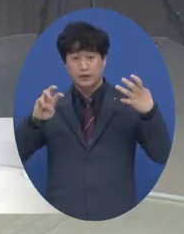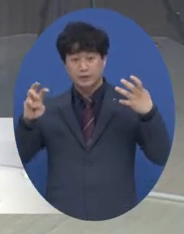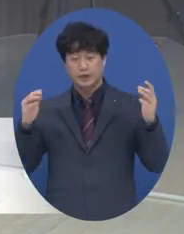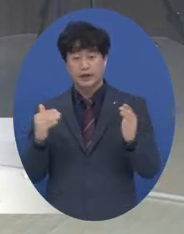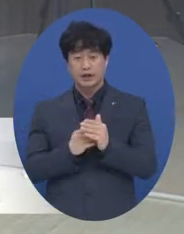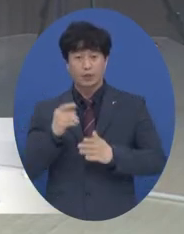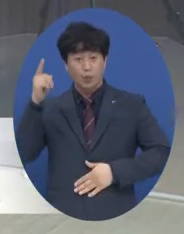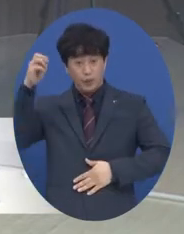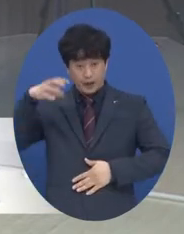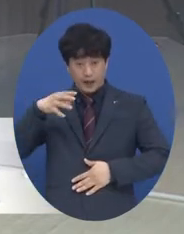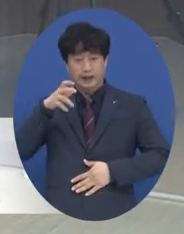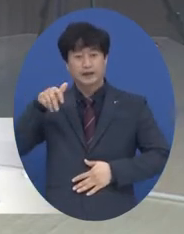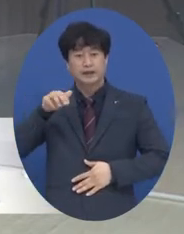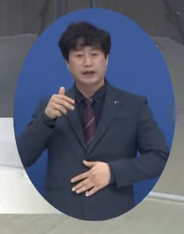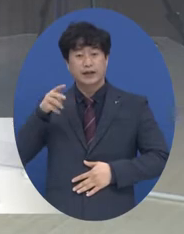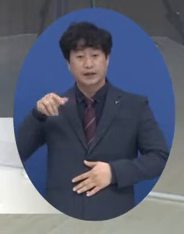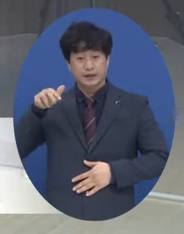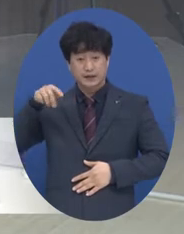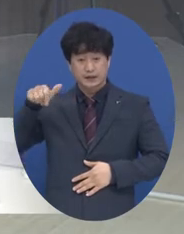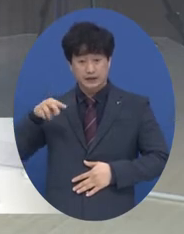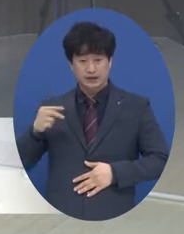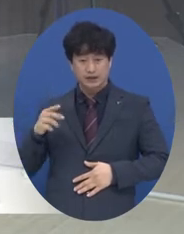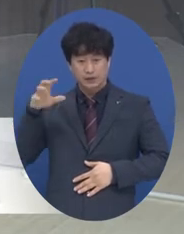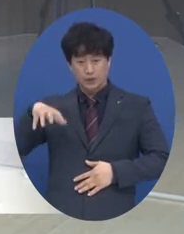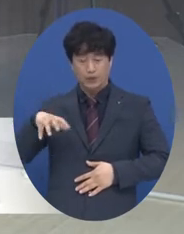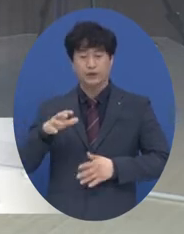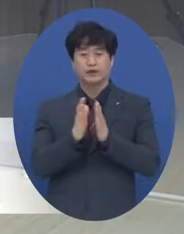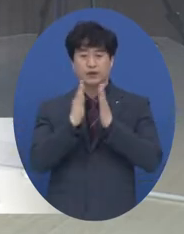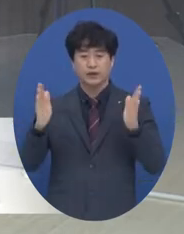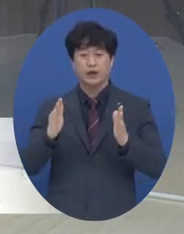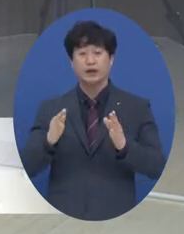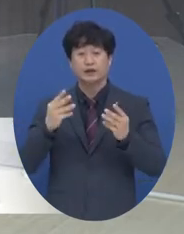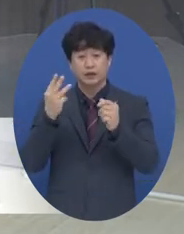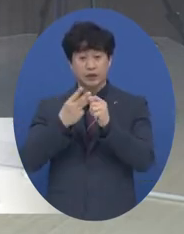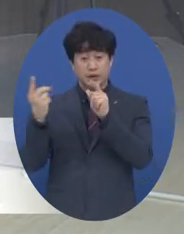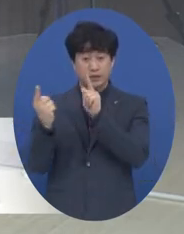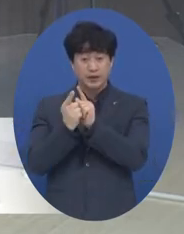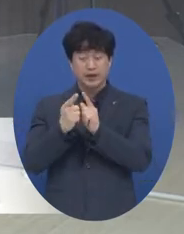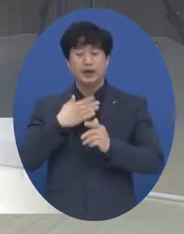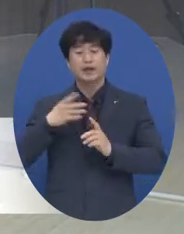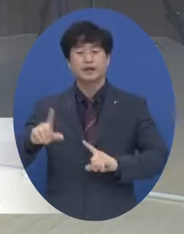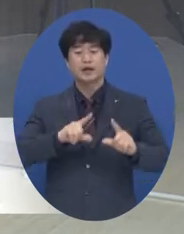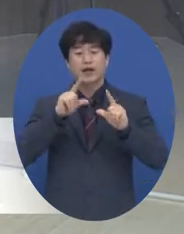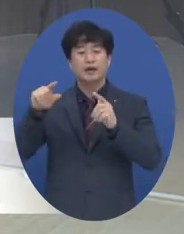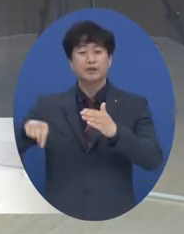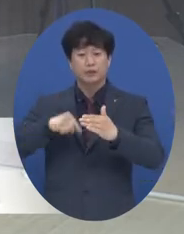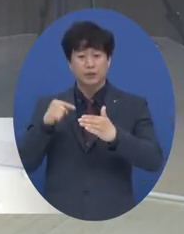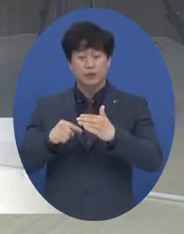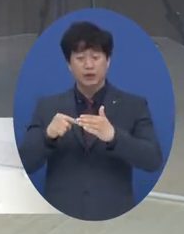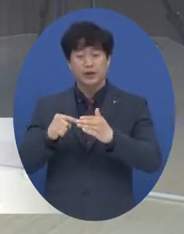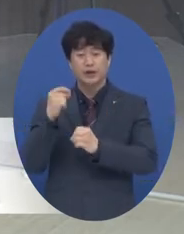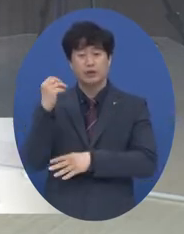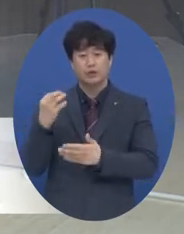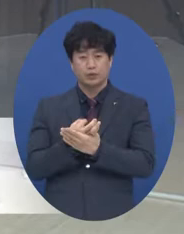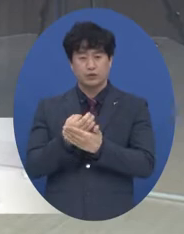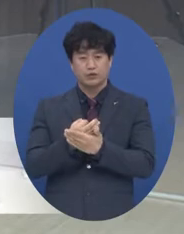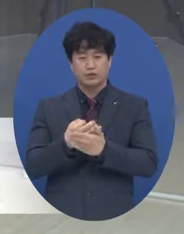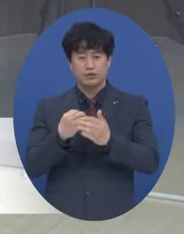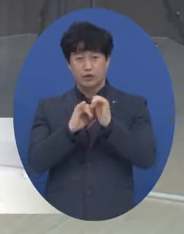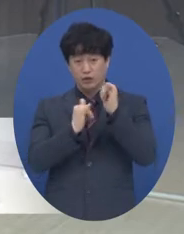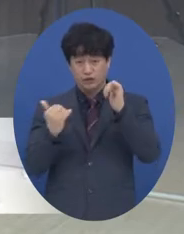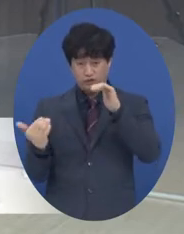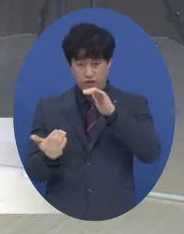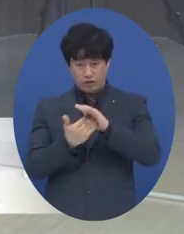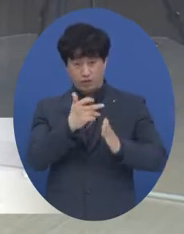킨텍스에서 열립니다 올해로 세 번째를 맞아 내 삶 속에 기본소득 이란 주제로 역대 최대 규모로 개최 됩니다 최